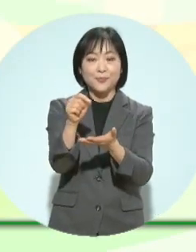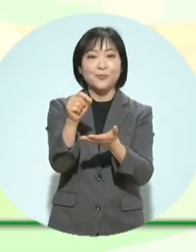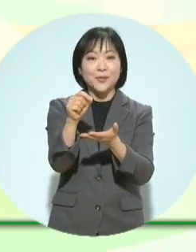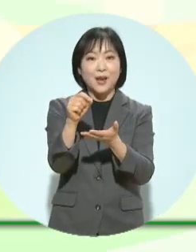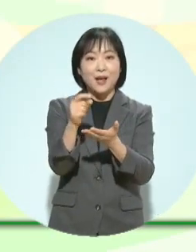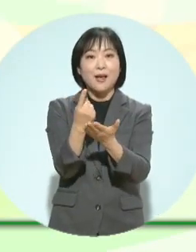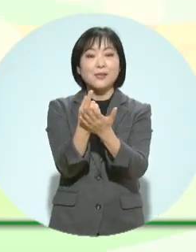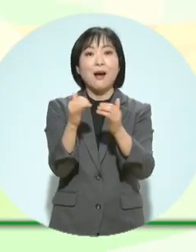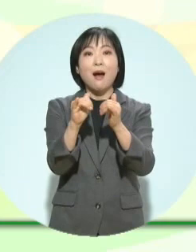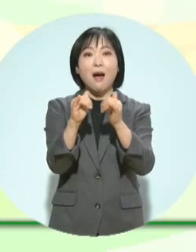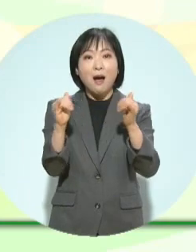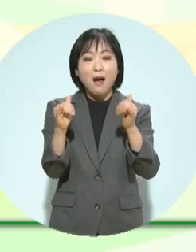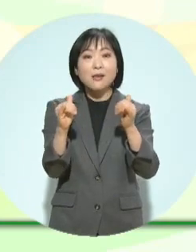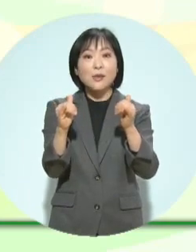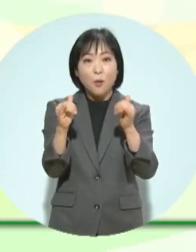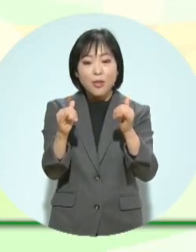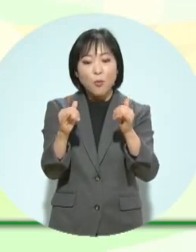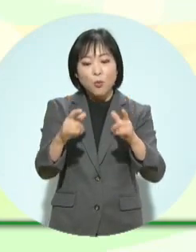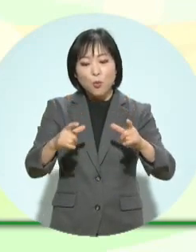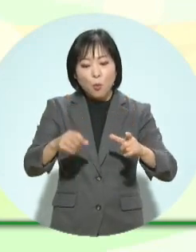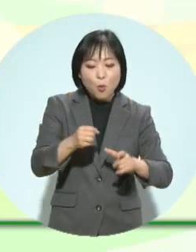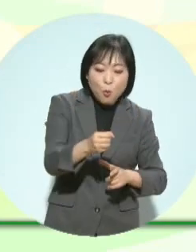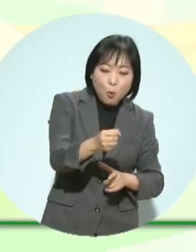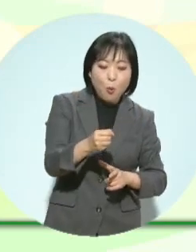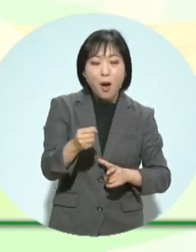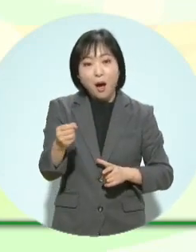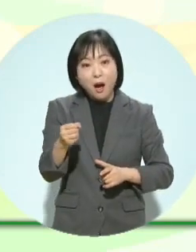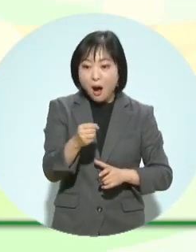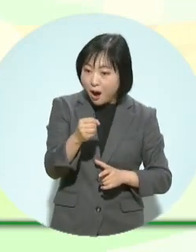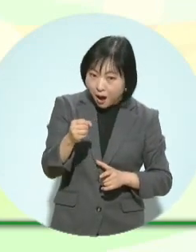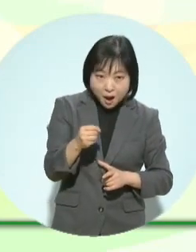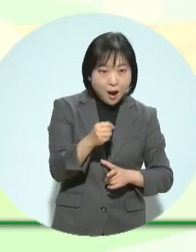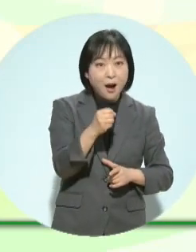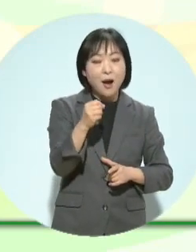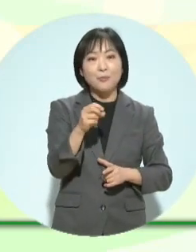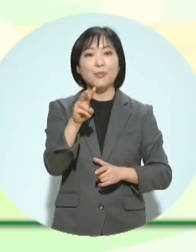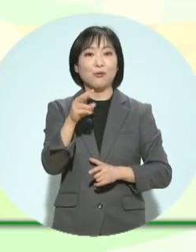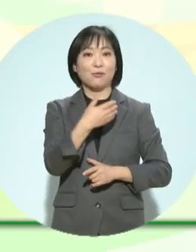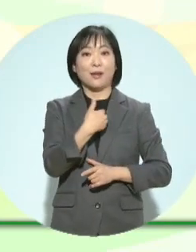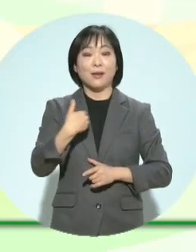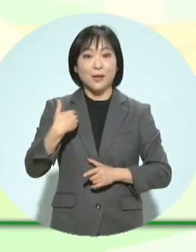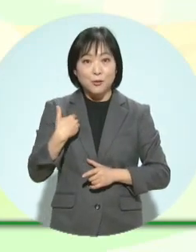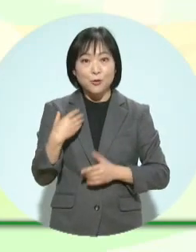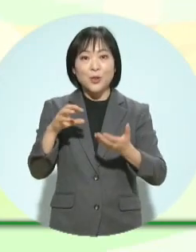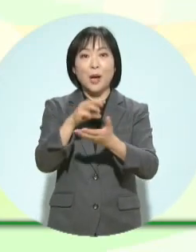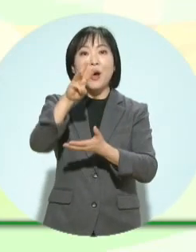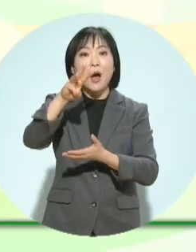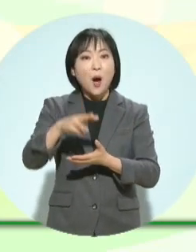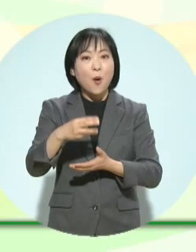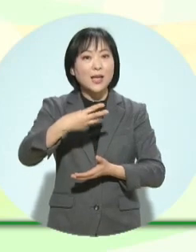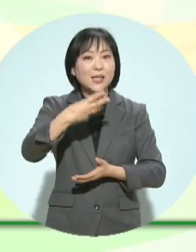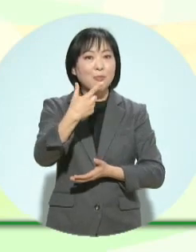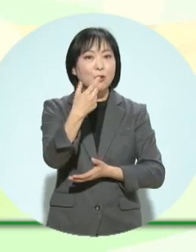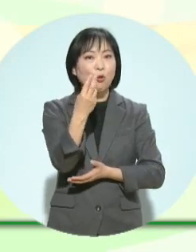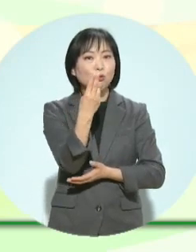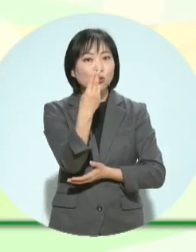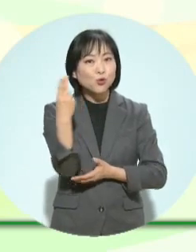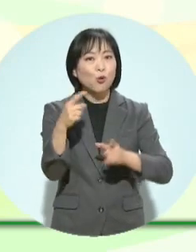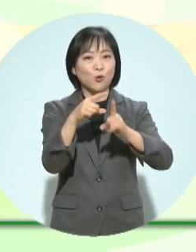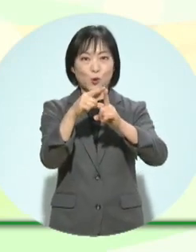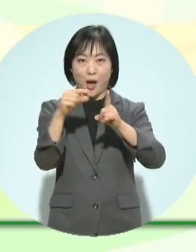参加者は手元のコントローラーで視点を自由に動かすことができる多摩川360度ツ